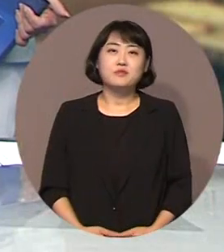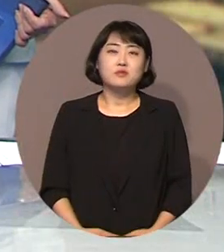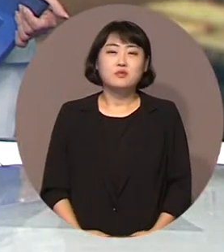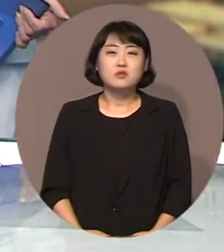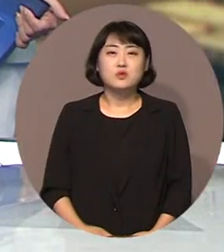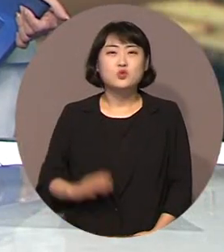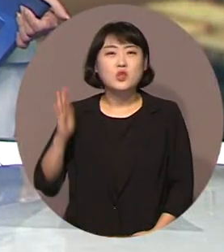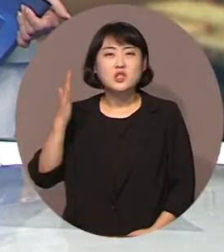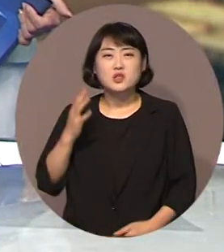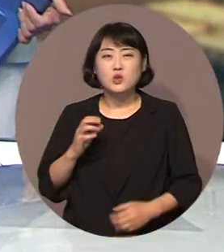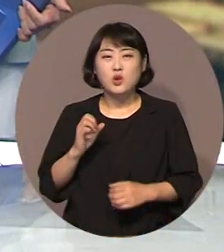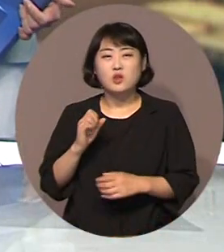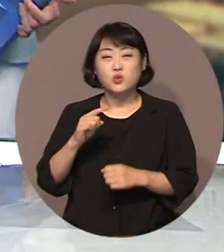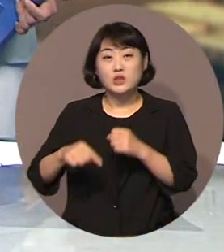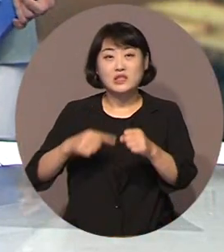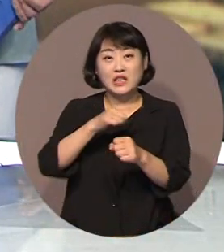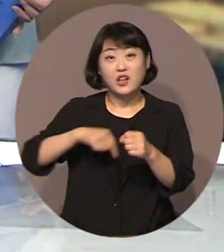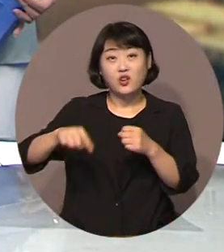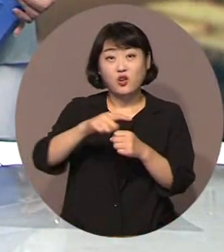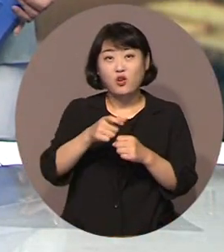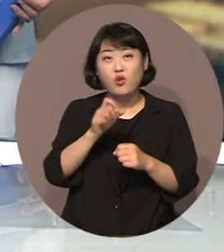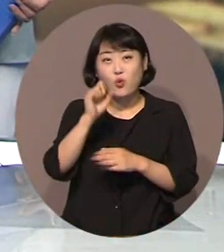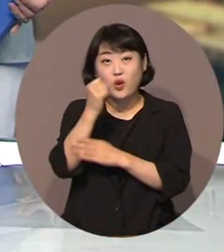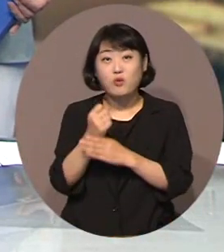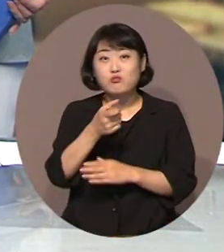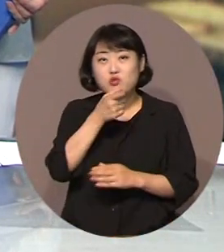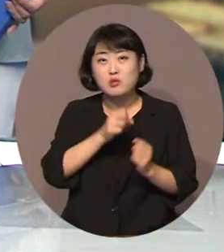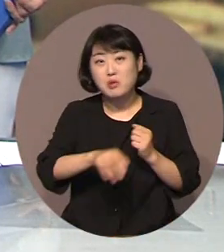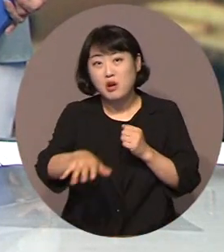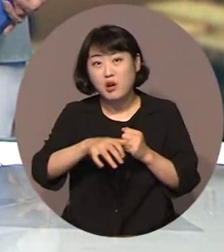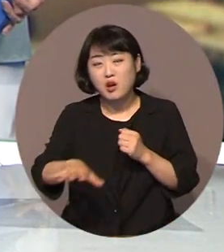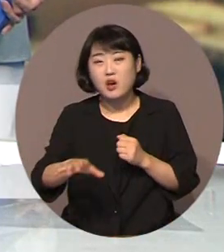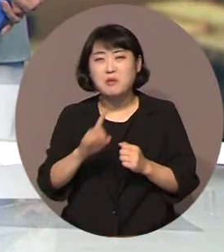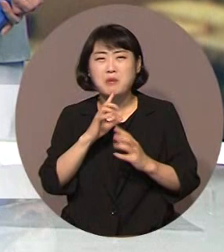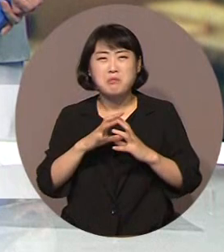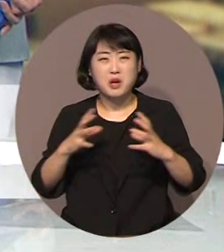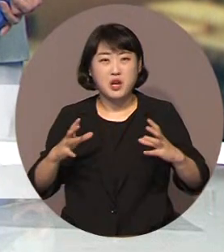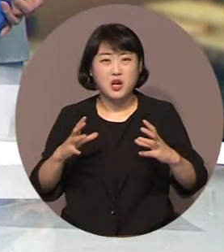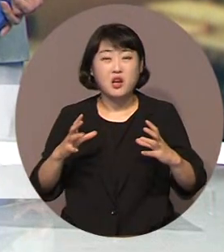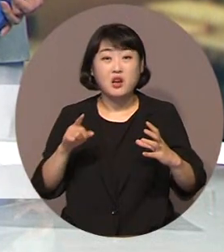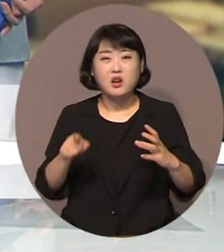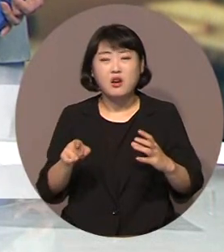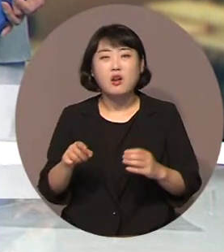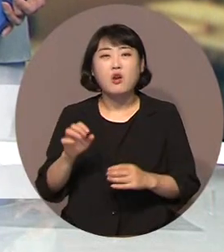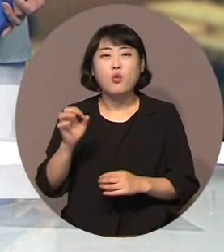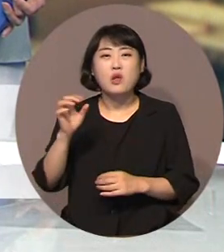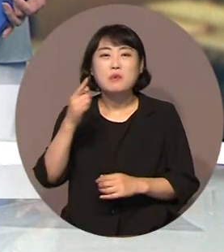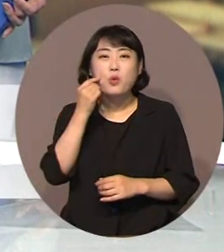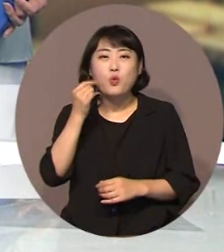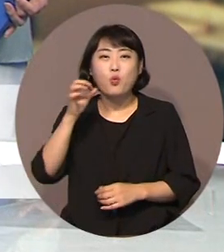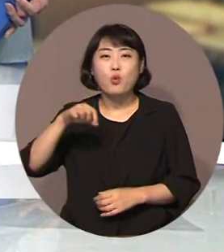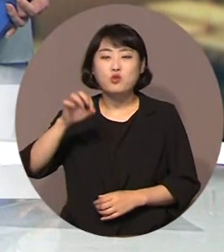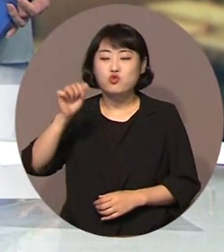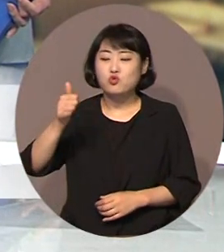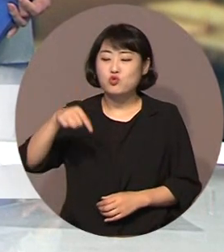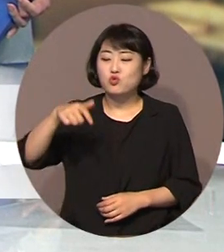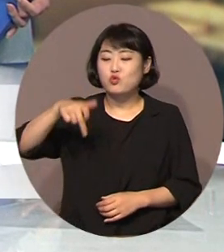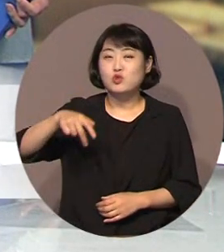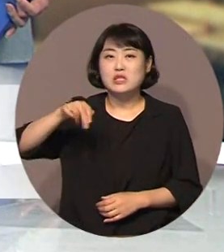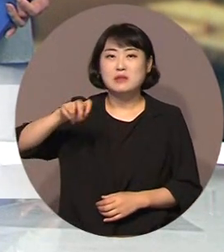최근 오염수 방출 논란이 일고 있는 일본 후쿠시마 원전 사고 이후 우리 정부도 원전 주변